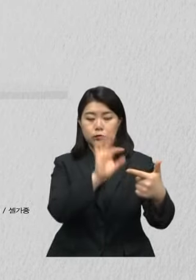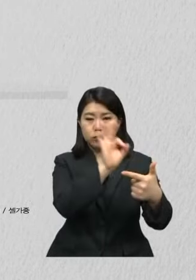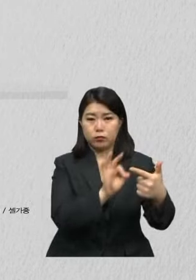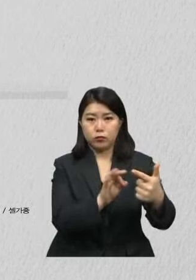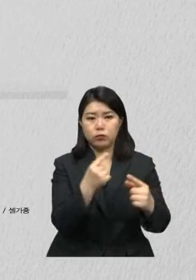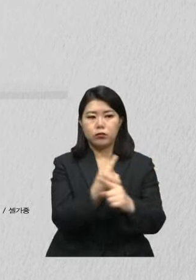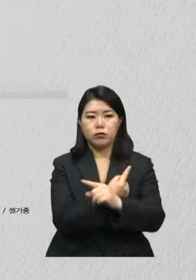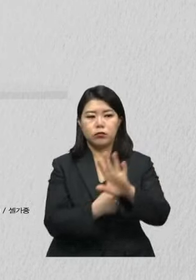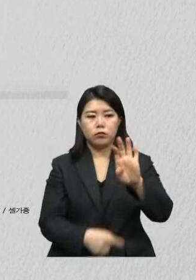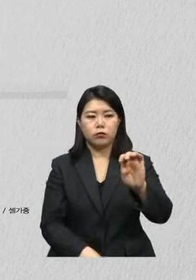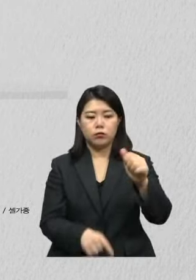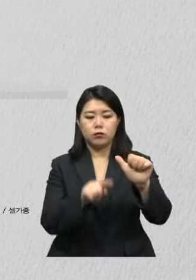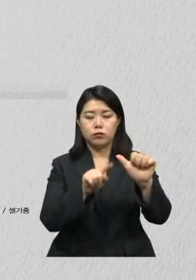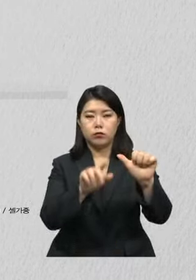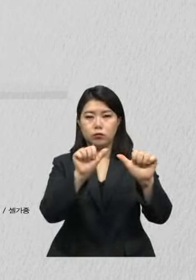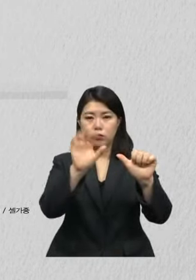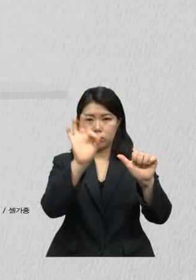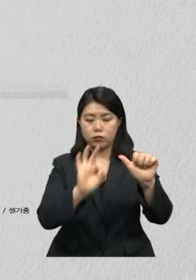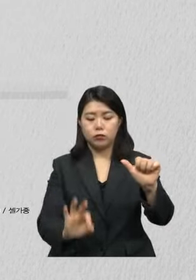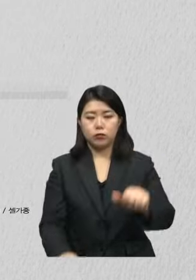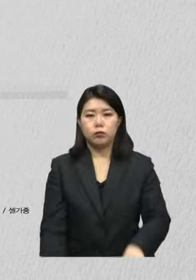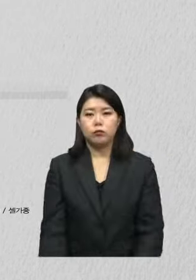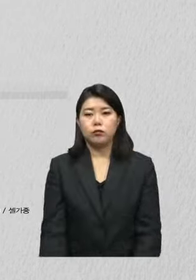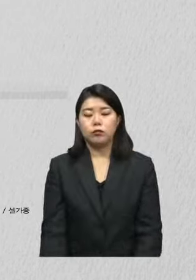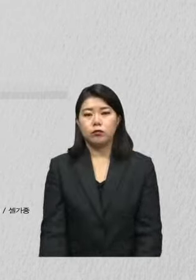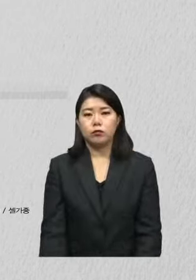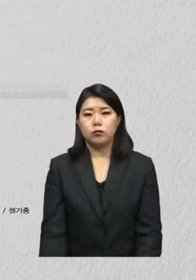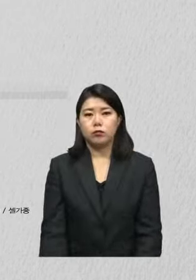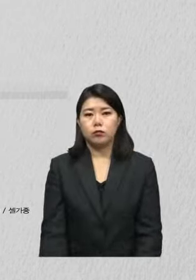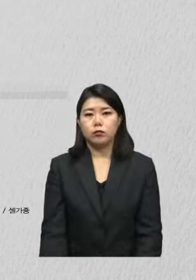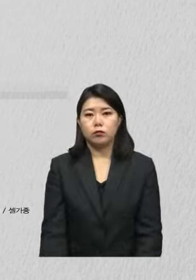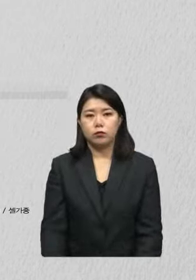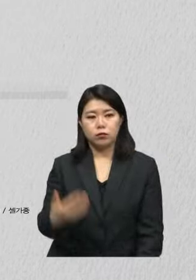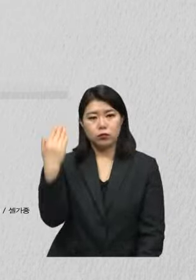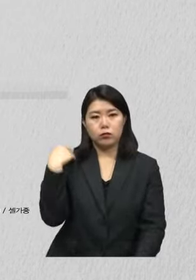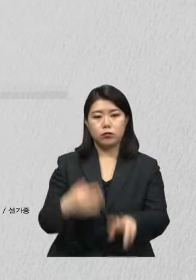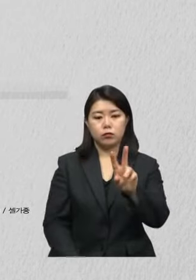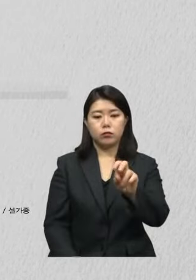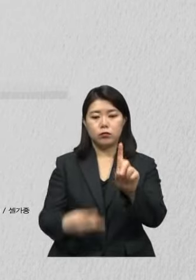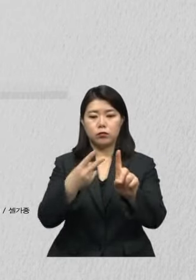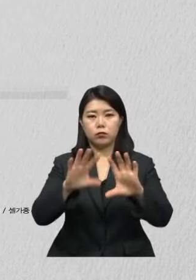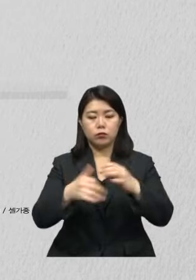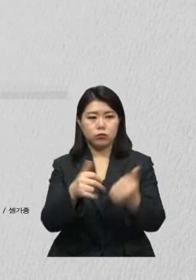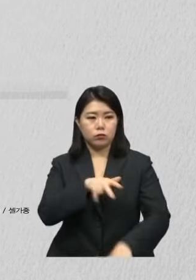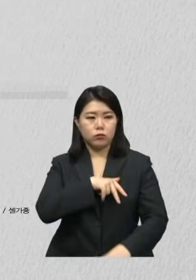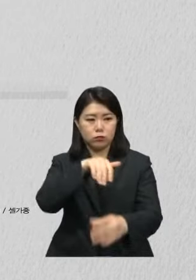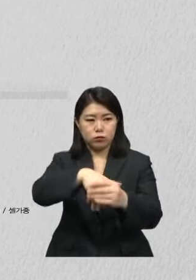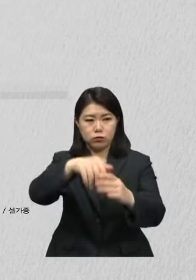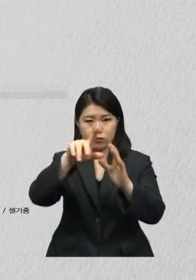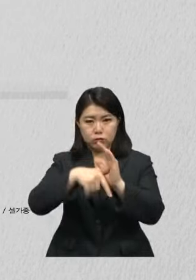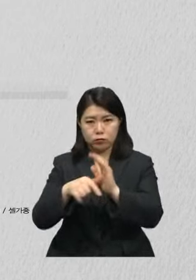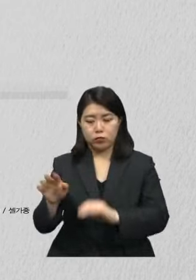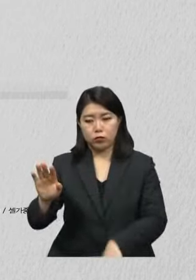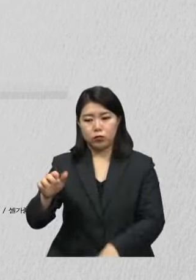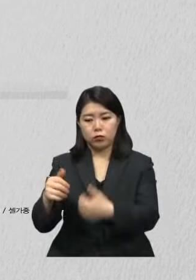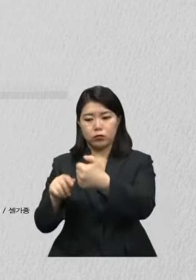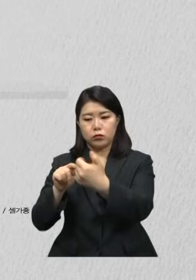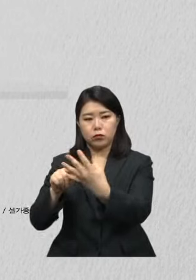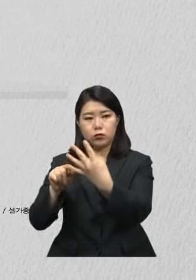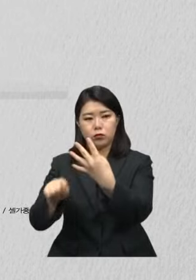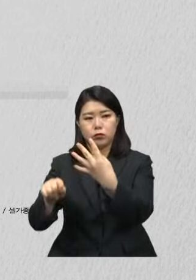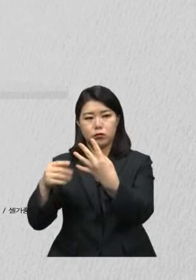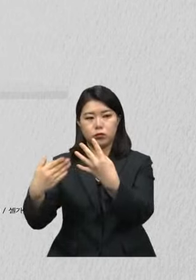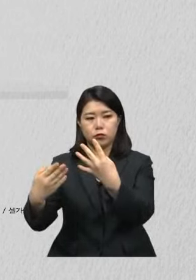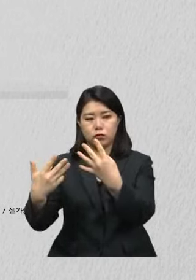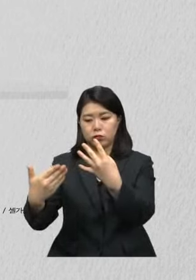36%에서 45.5%로 올랐습니다. 지난 21대 총선에서 김선교 후보가